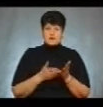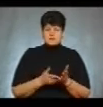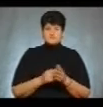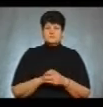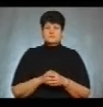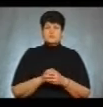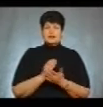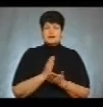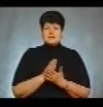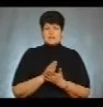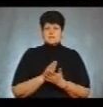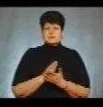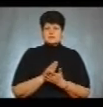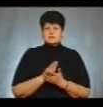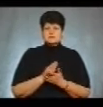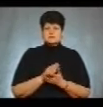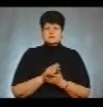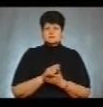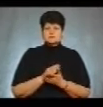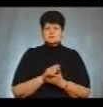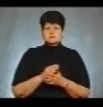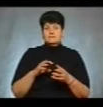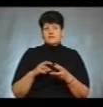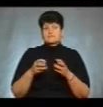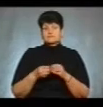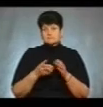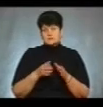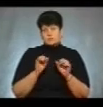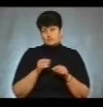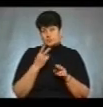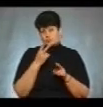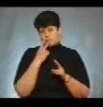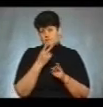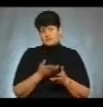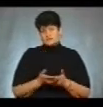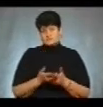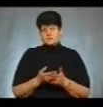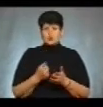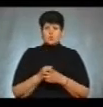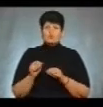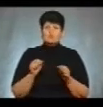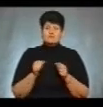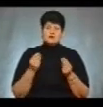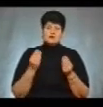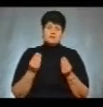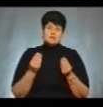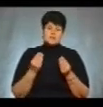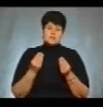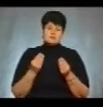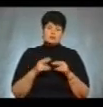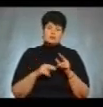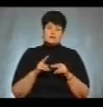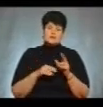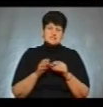Є заключення, так що можна його подивитися до управління